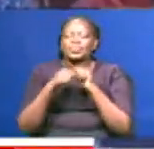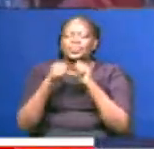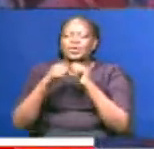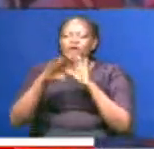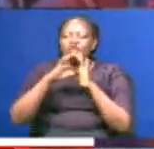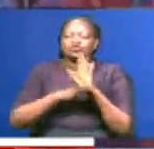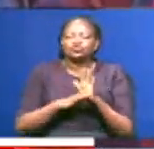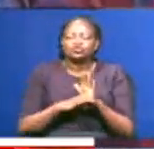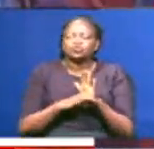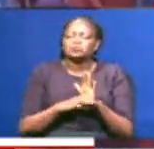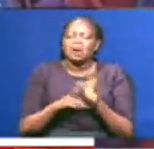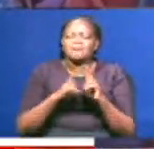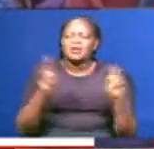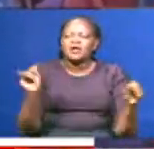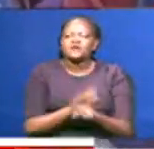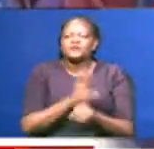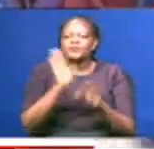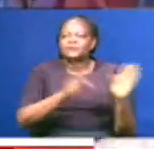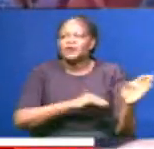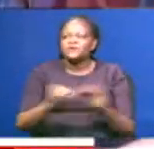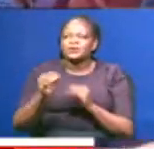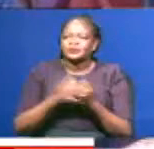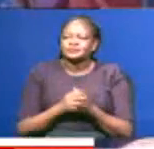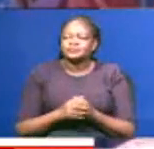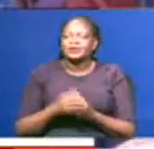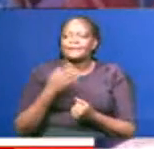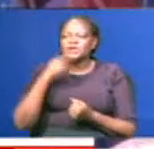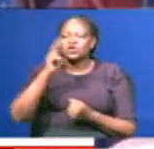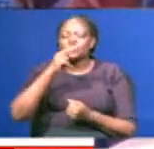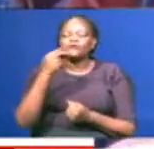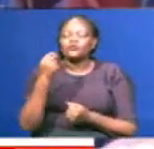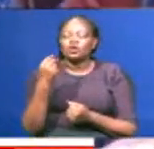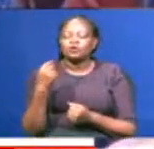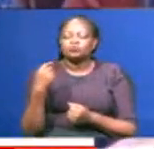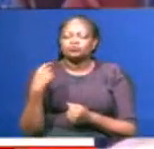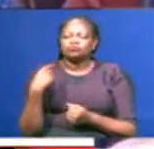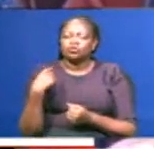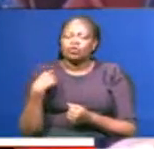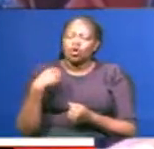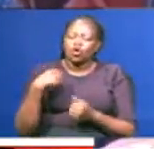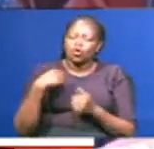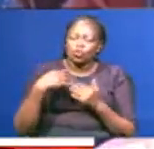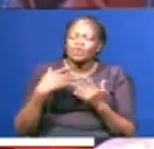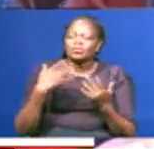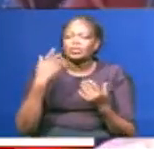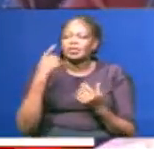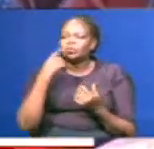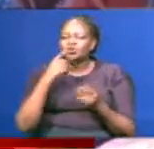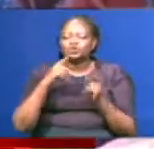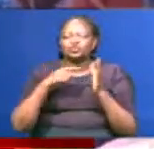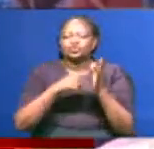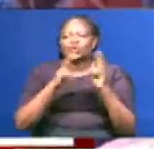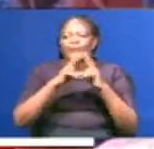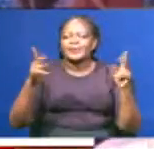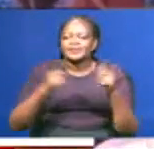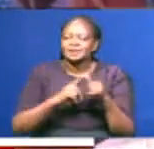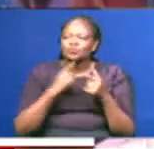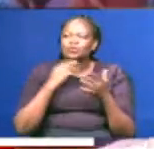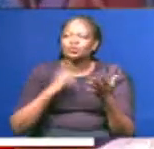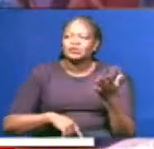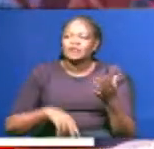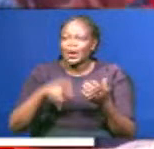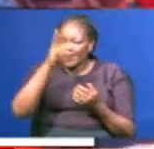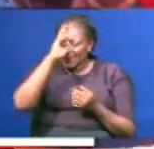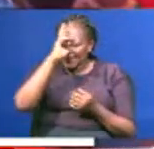movement. Tafuta kitabaya white ya kumaanisha sisi ni watu wa amani. Tunataka polisi